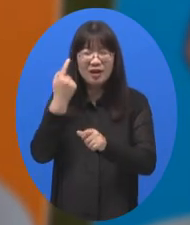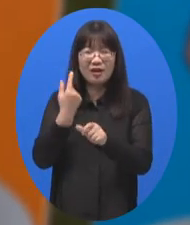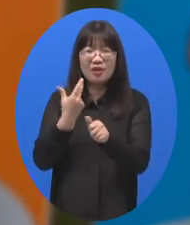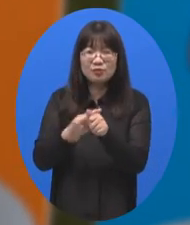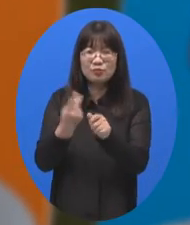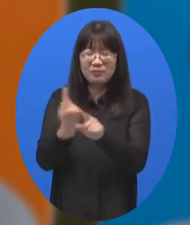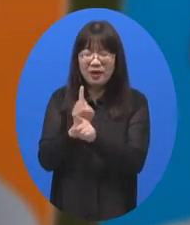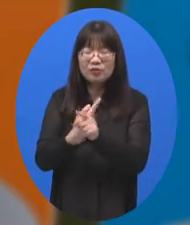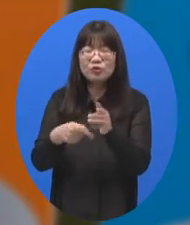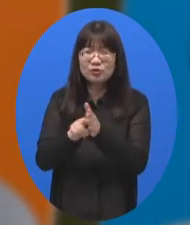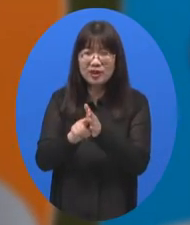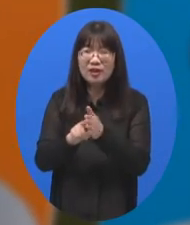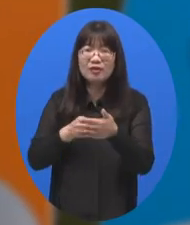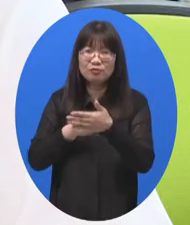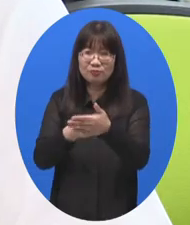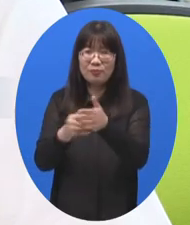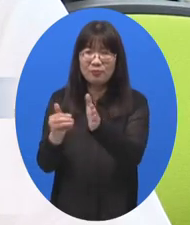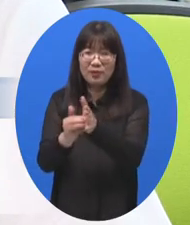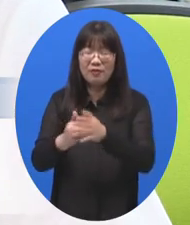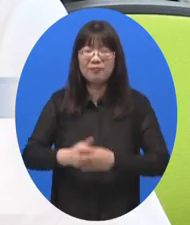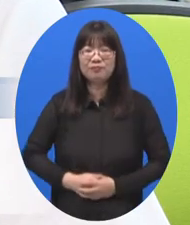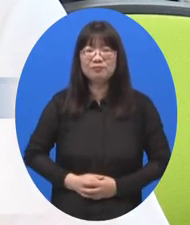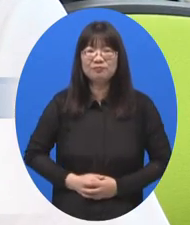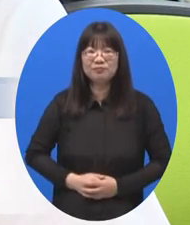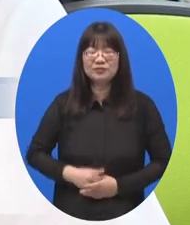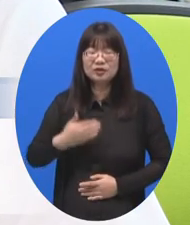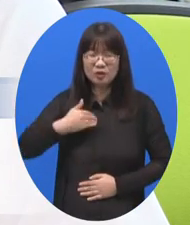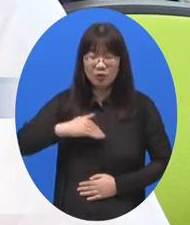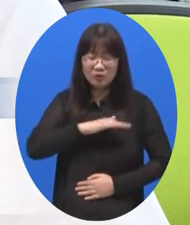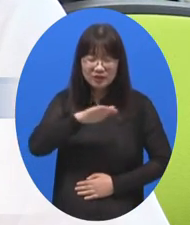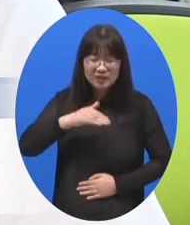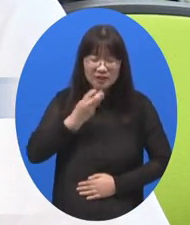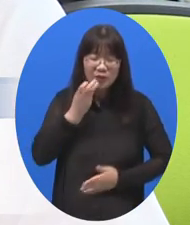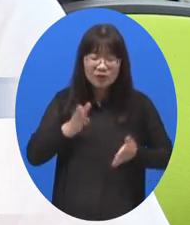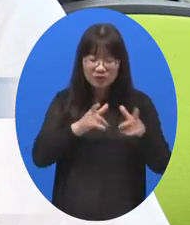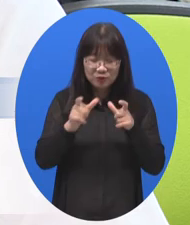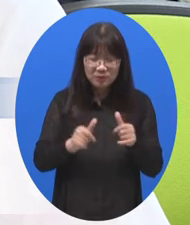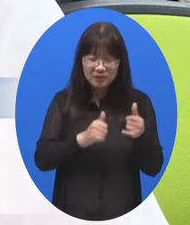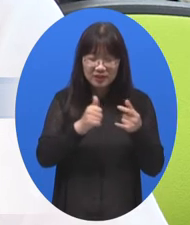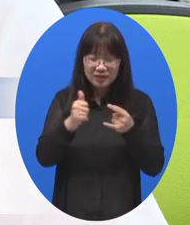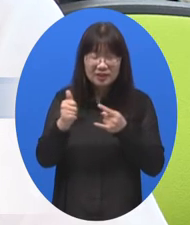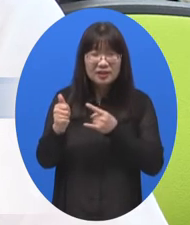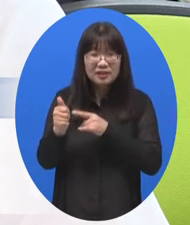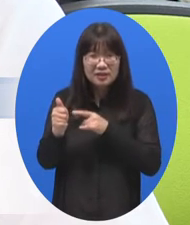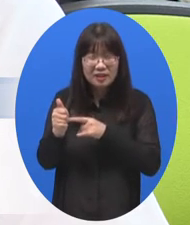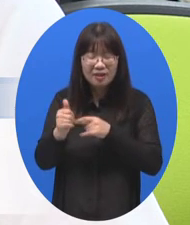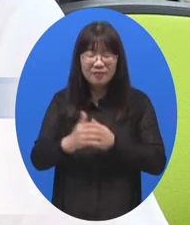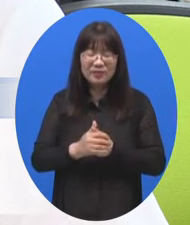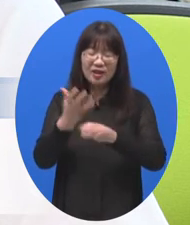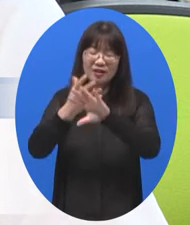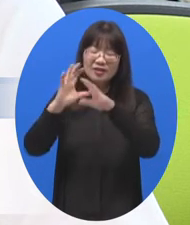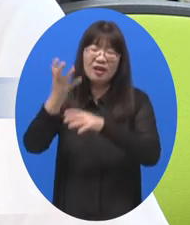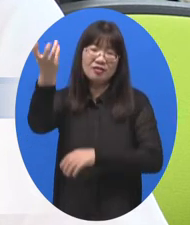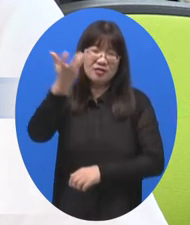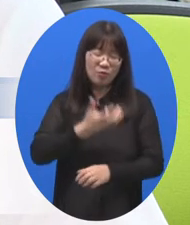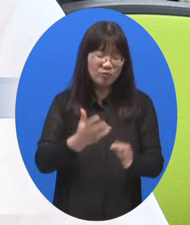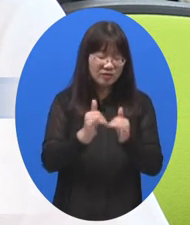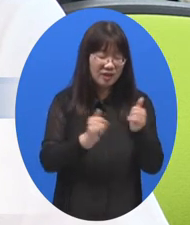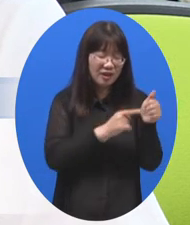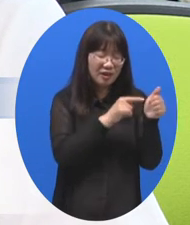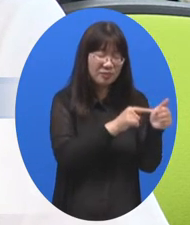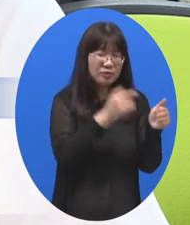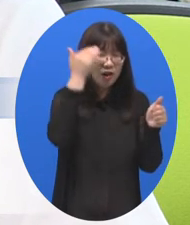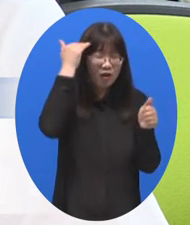비해 추진해온 사업입니다 저희는 우리 경제도 우민 여러분들께서 주민 분들이